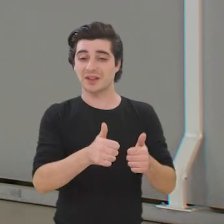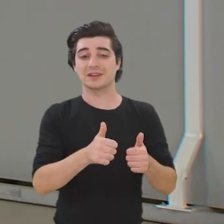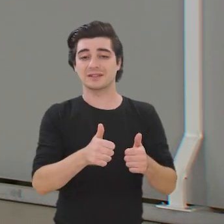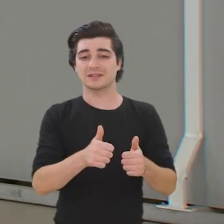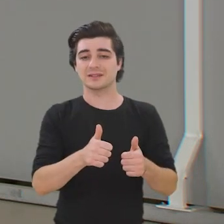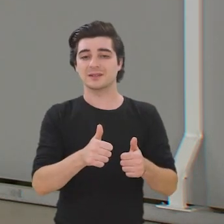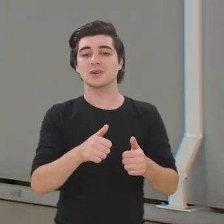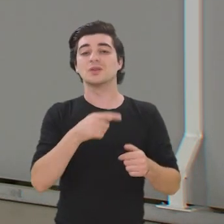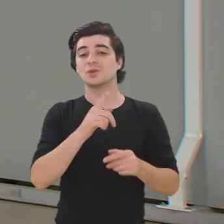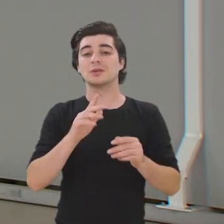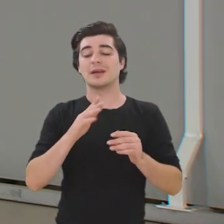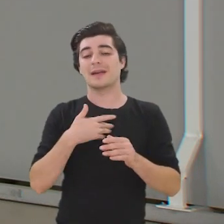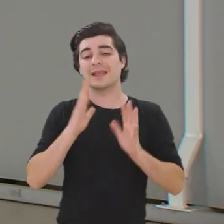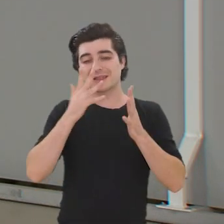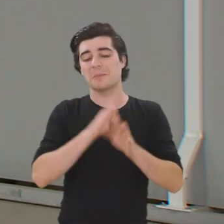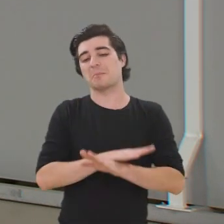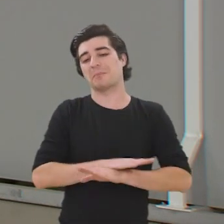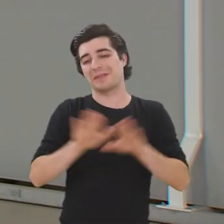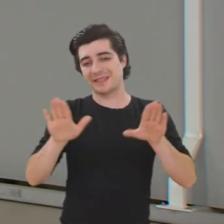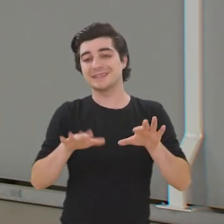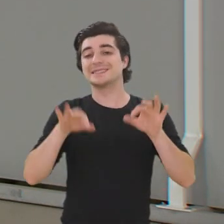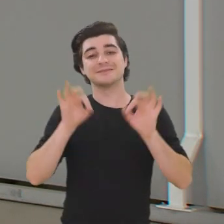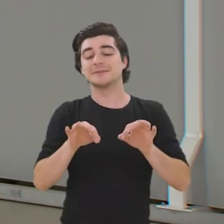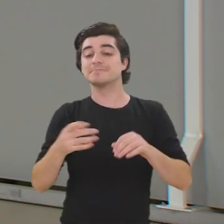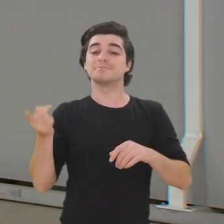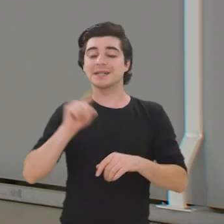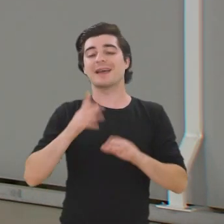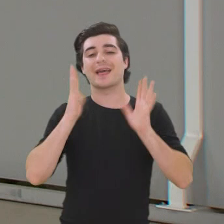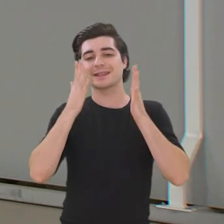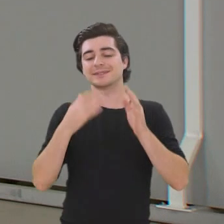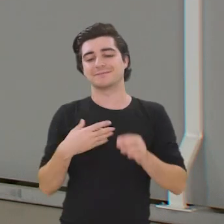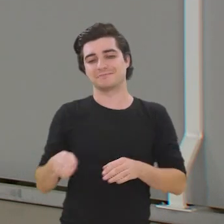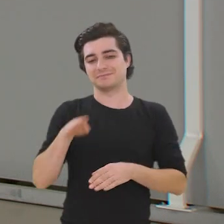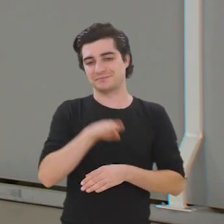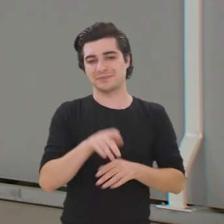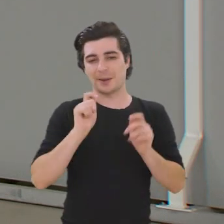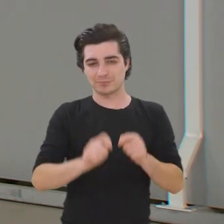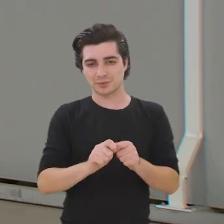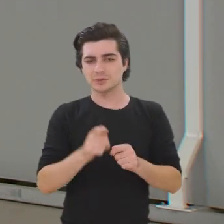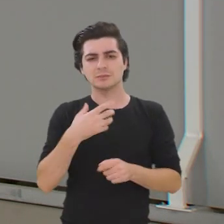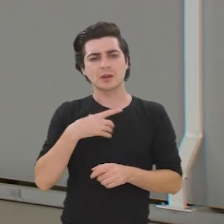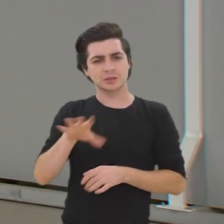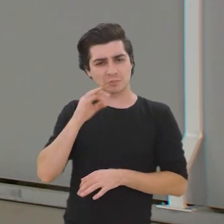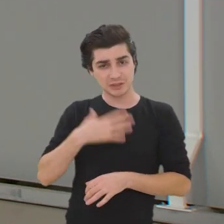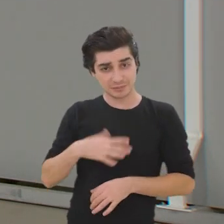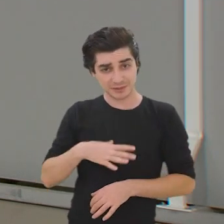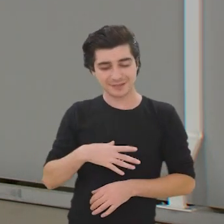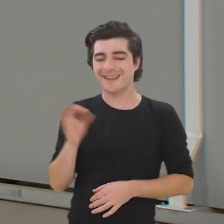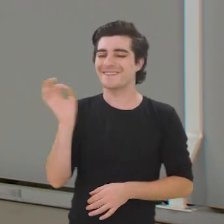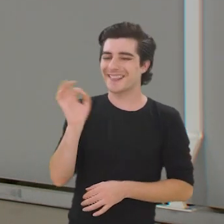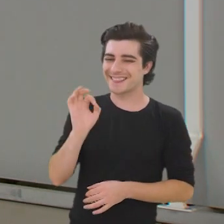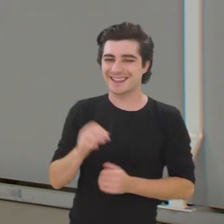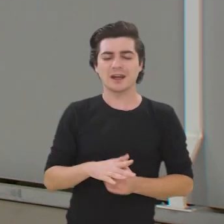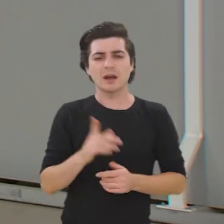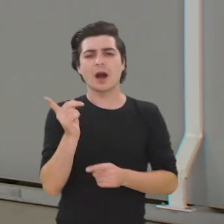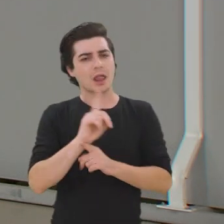Aferin sana. Nurbanu etkinliğini tamamladı. Şimdi diğer bir etkinliğimize geçiyoruz. Yine seçmek ister misin?